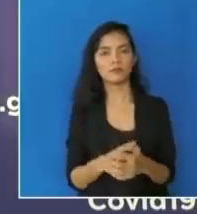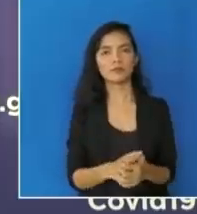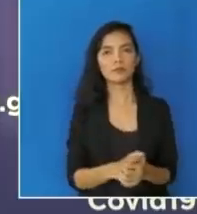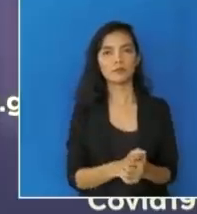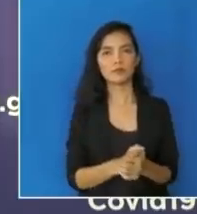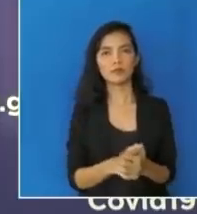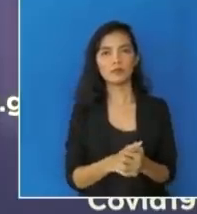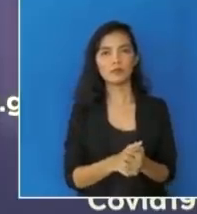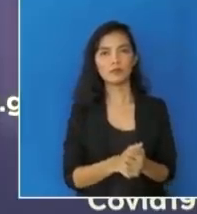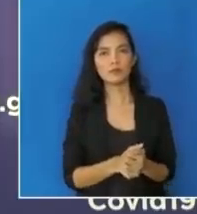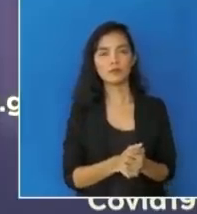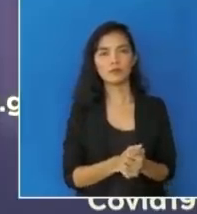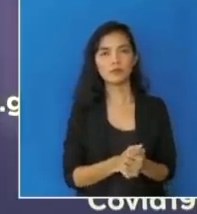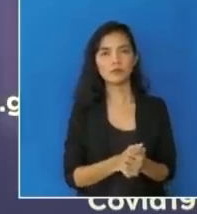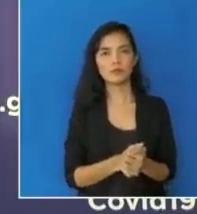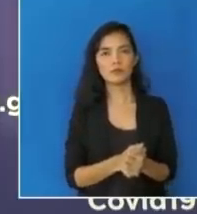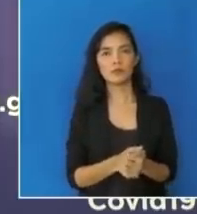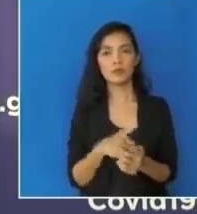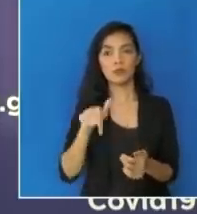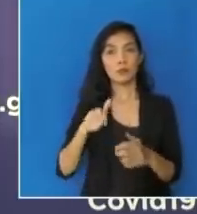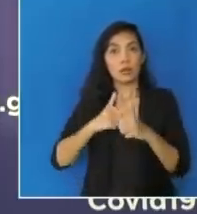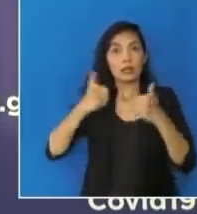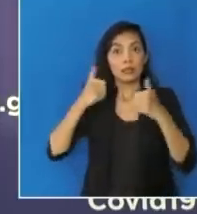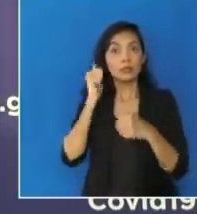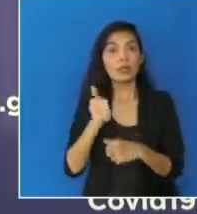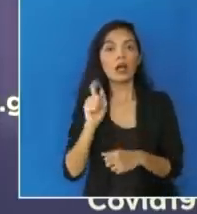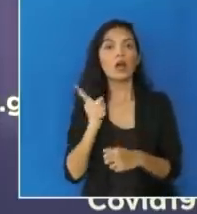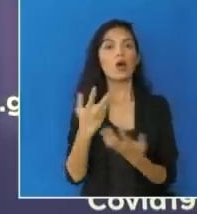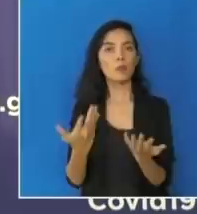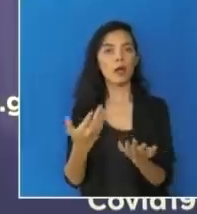Keberhasilan upaya ini sangat tergantung pada peran serta masyarakat.